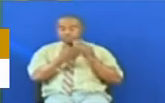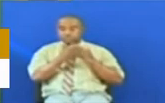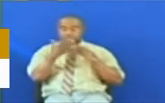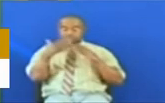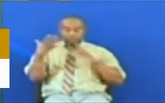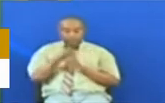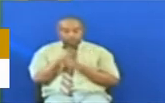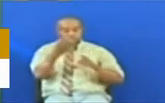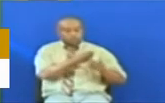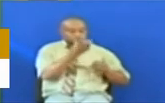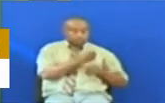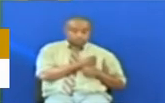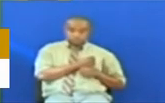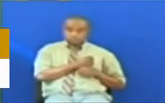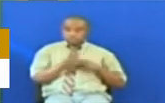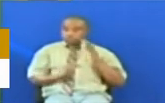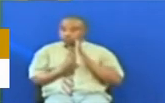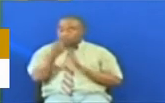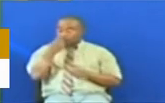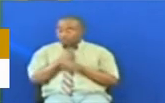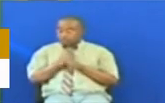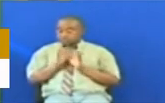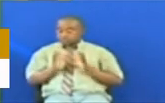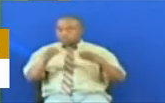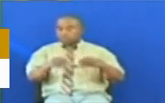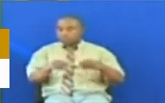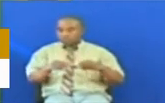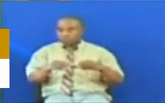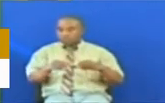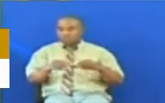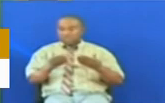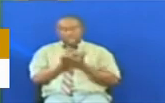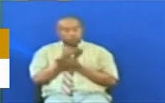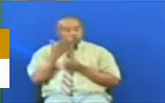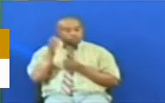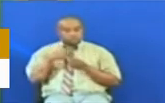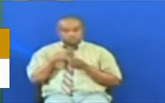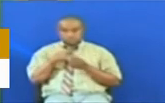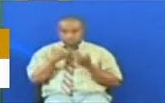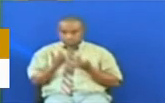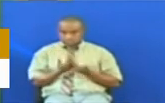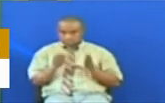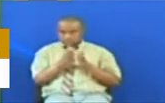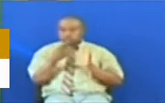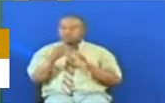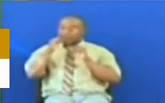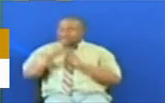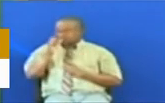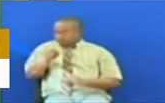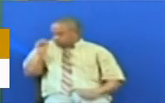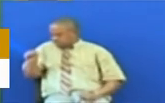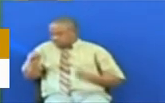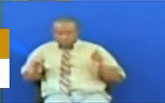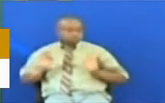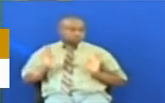mapato. Inapokuja kazi ya kitaalamu, hatuna haja kuspecify lazima awe mtu fulani, ila